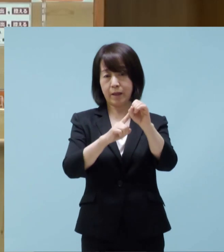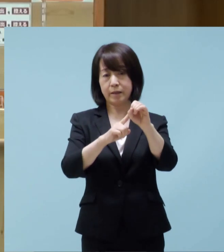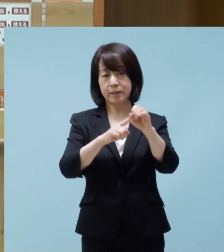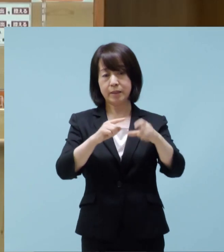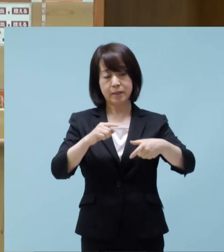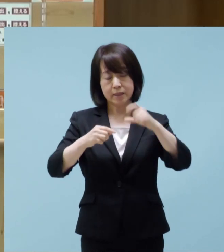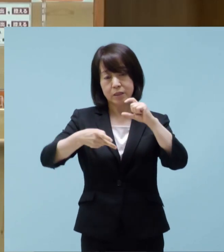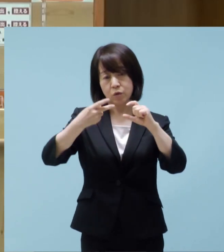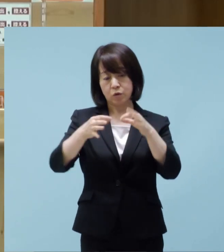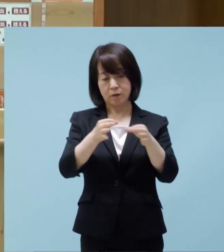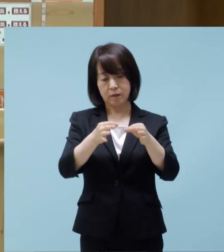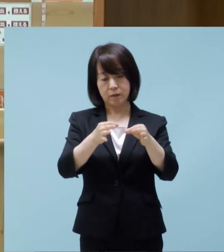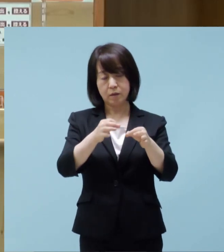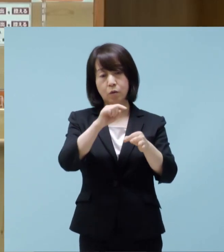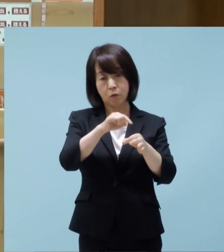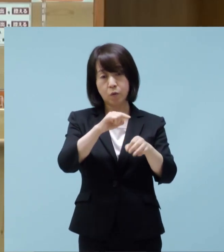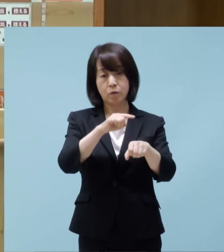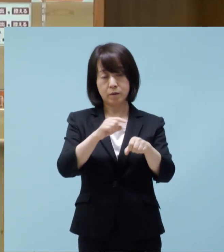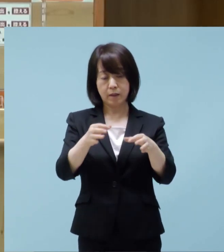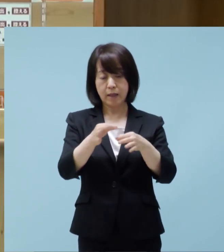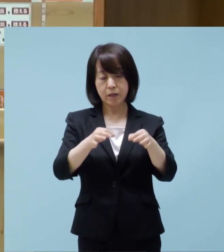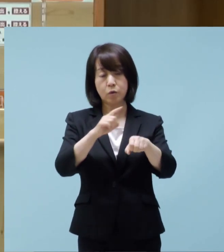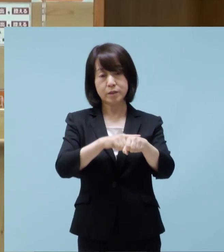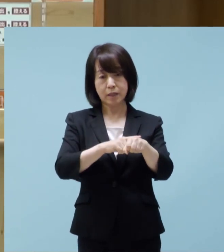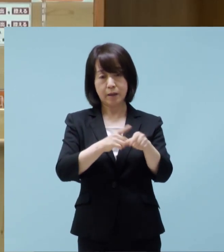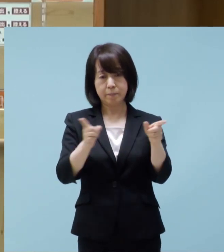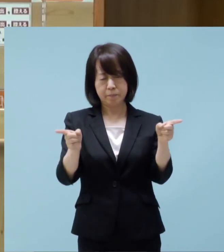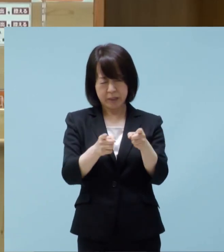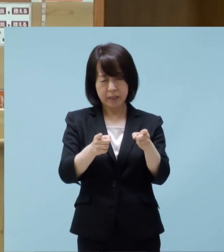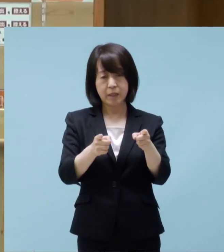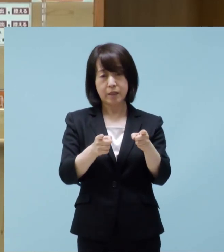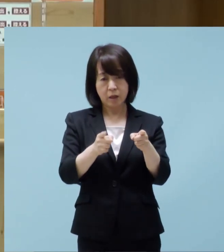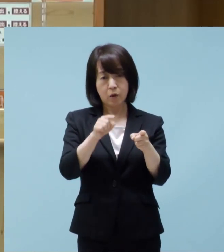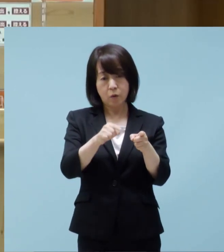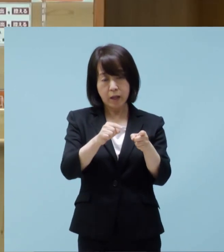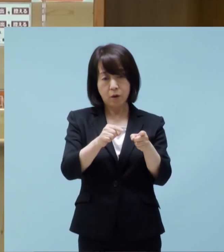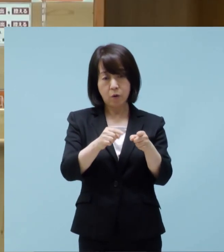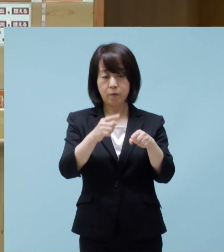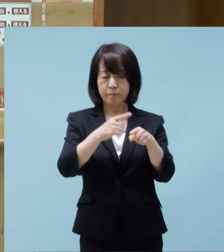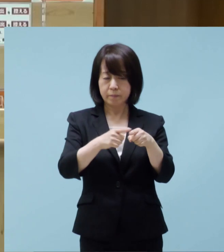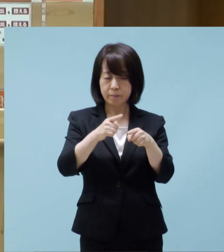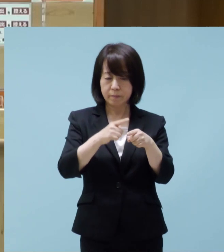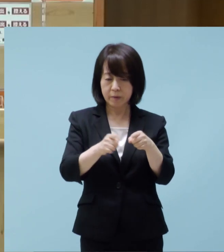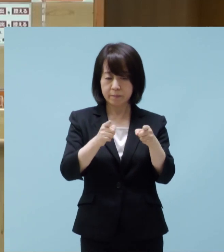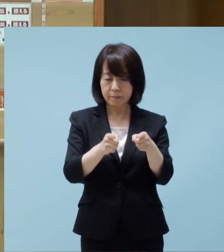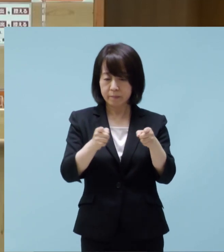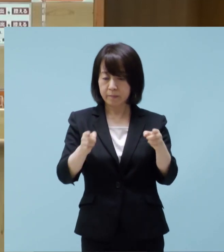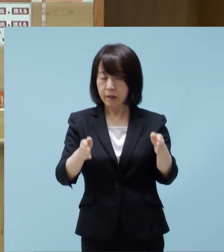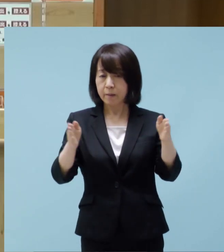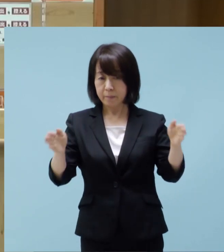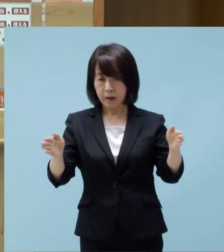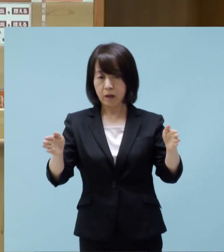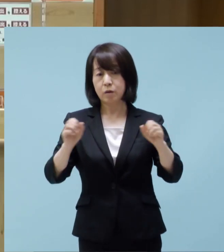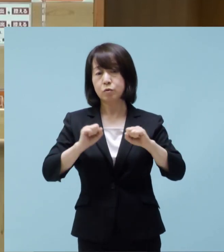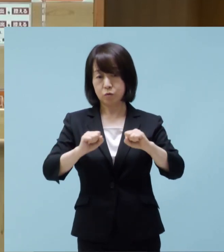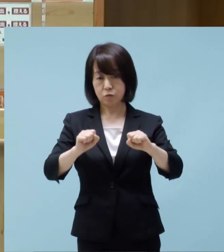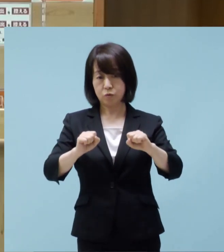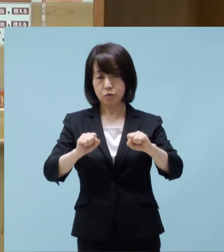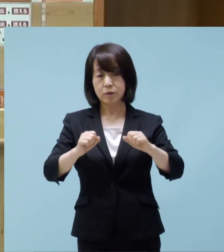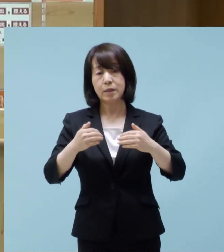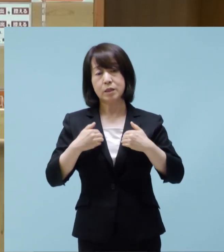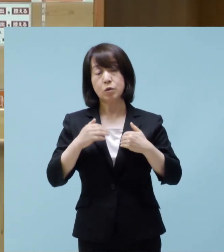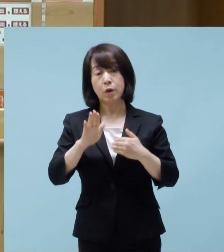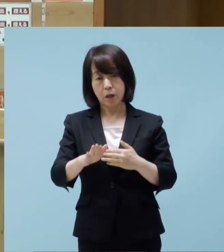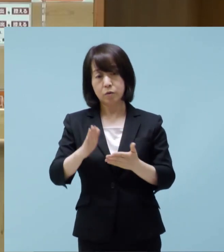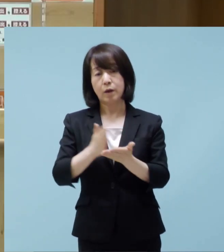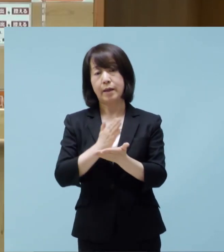縮について段階的な緩和を行っていくことが適切であろうという判断のもとで、今回の対策を決定させていただいた